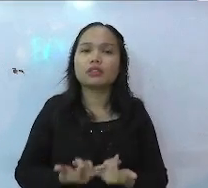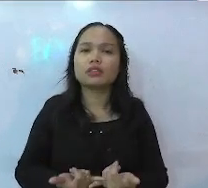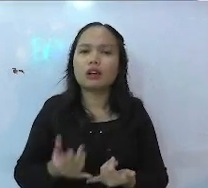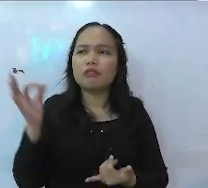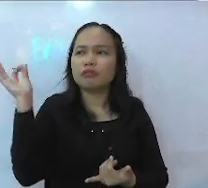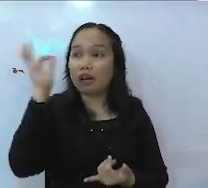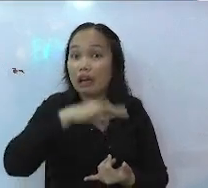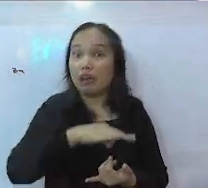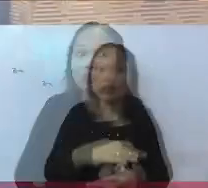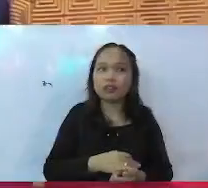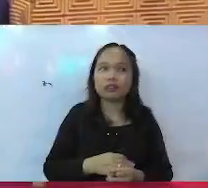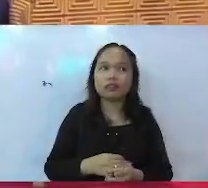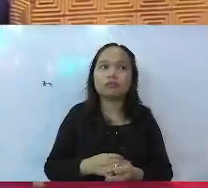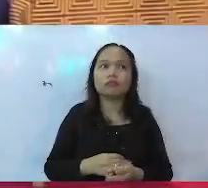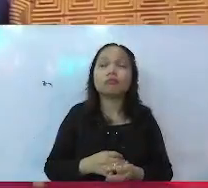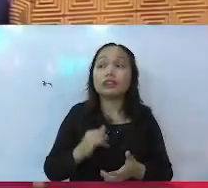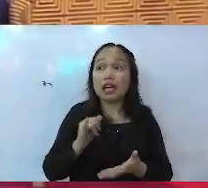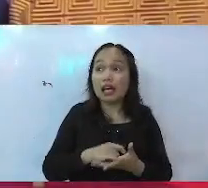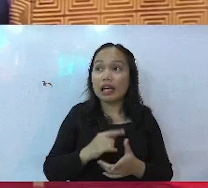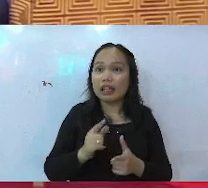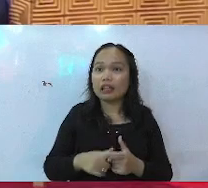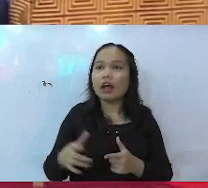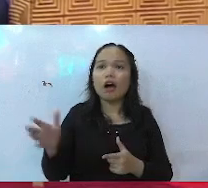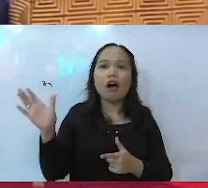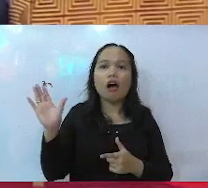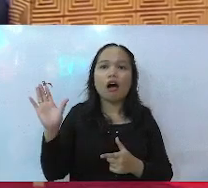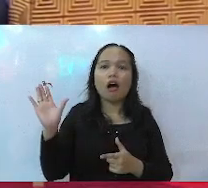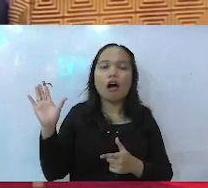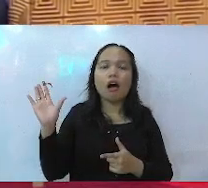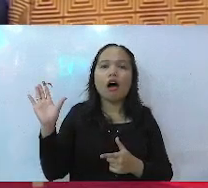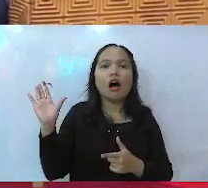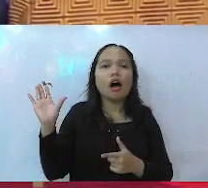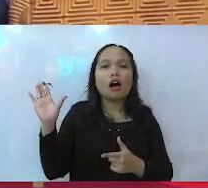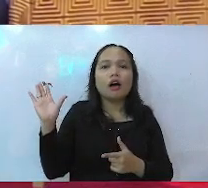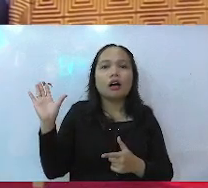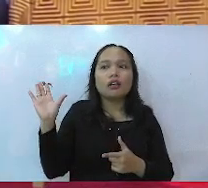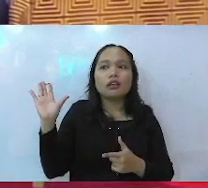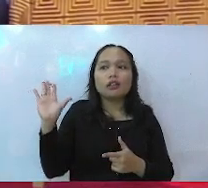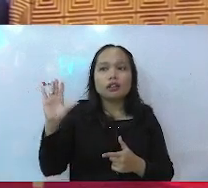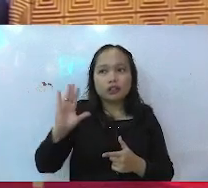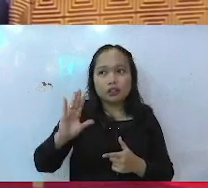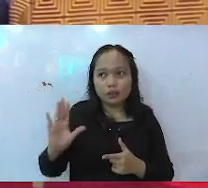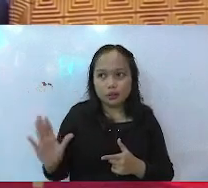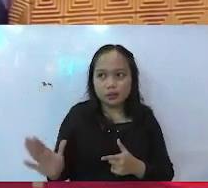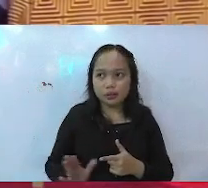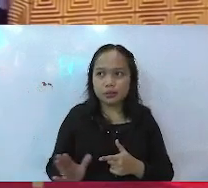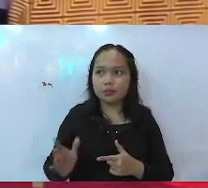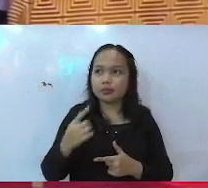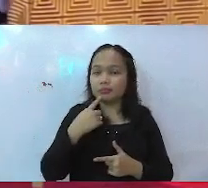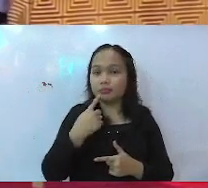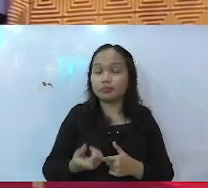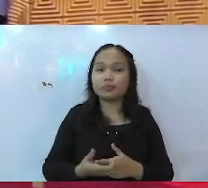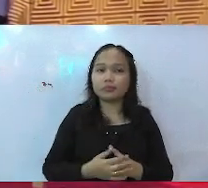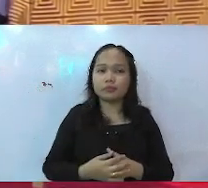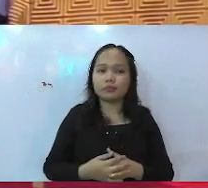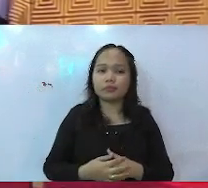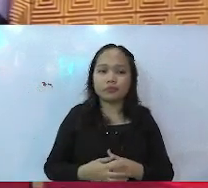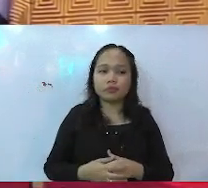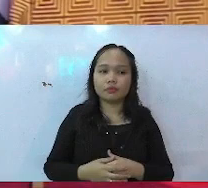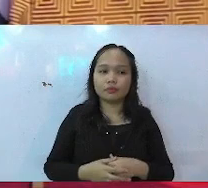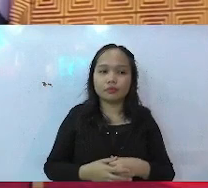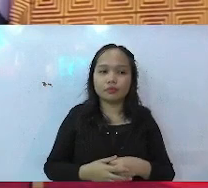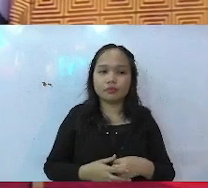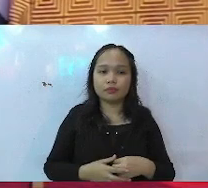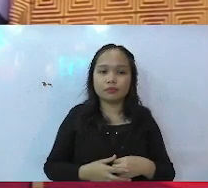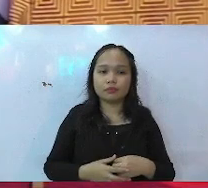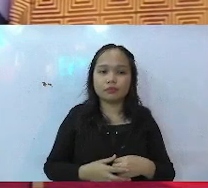peke kahit kailan tandaan niyo ' team Focus Come on on marinig k kasi makinig